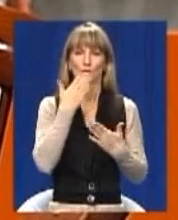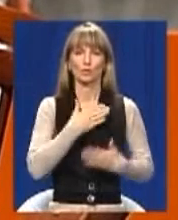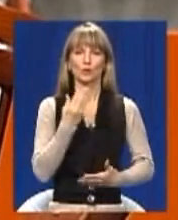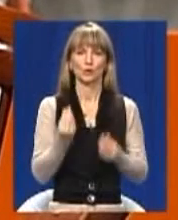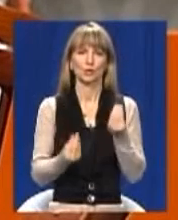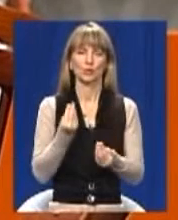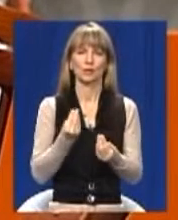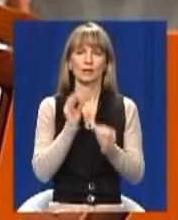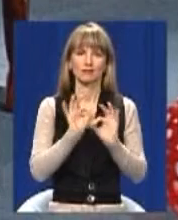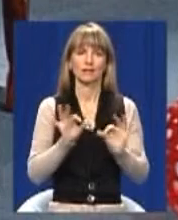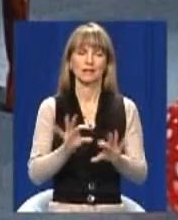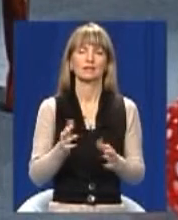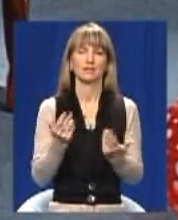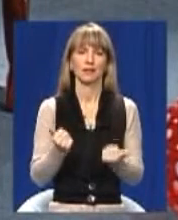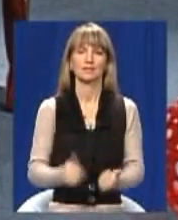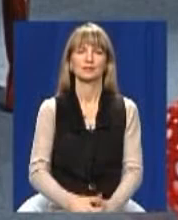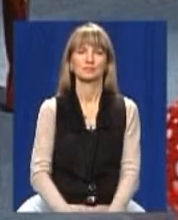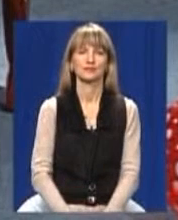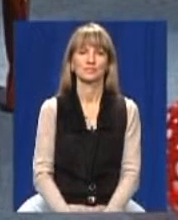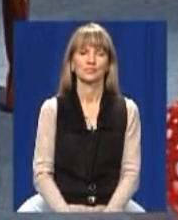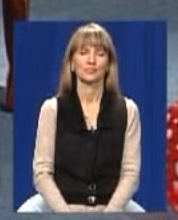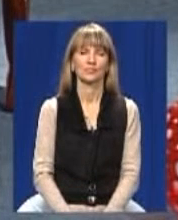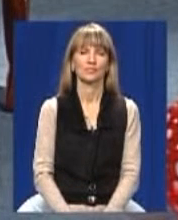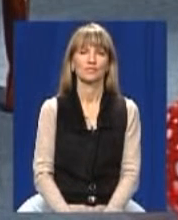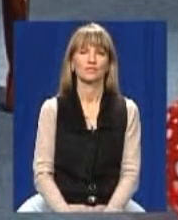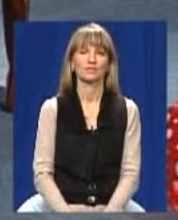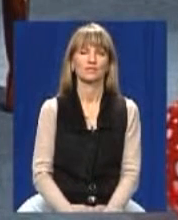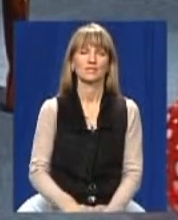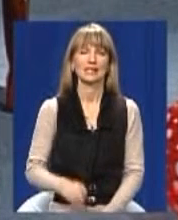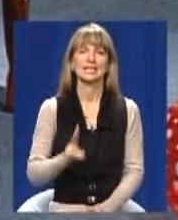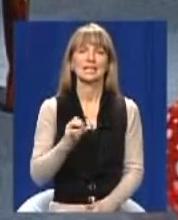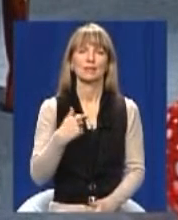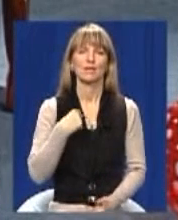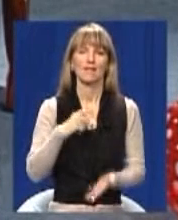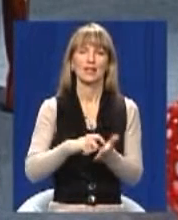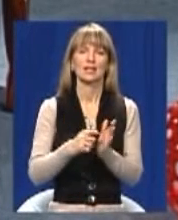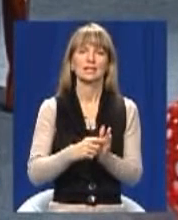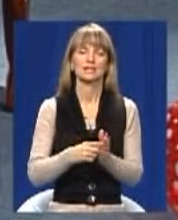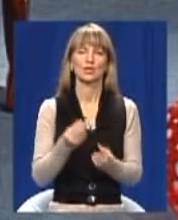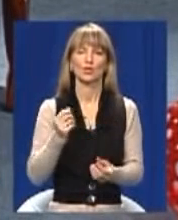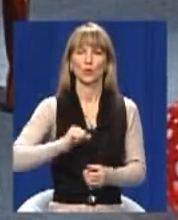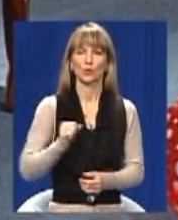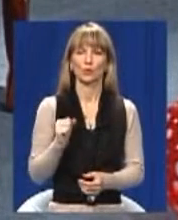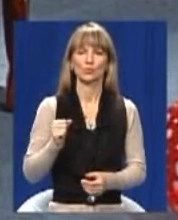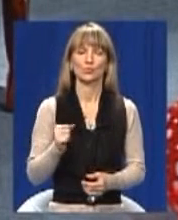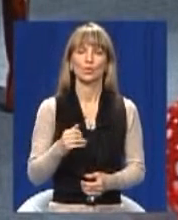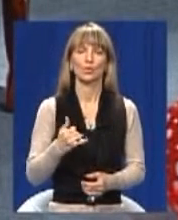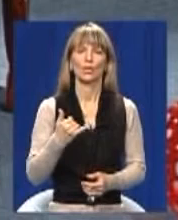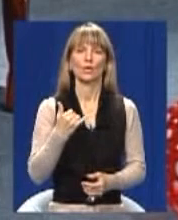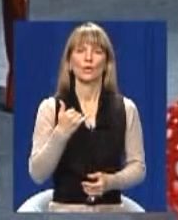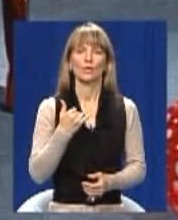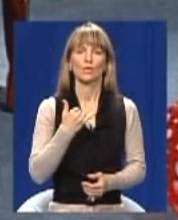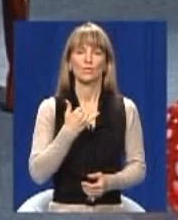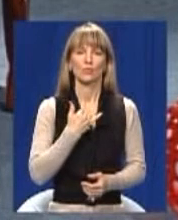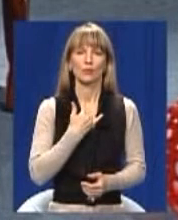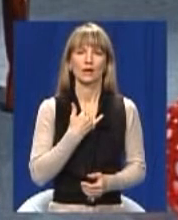жартувати щось чи? Так. З тими, з ким я в класі дружу, ті постійно сміються, тому що у мене відбою від смішних